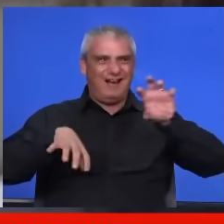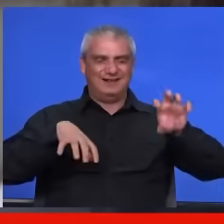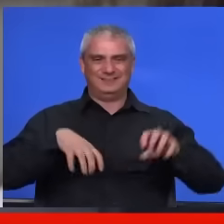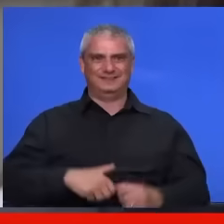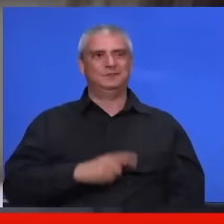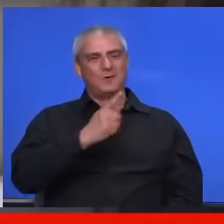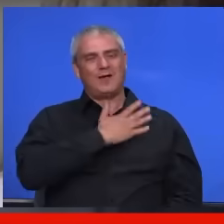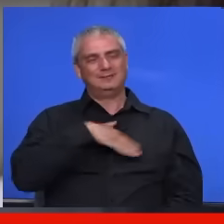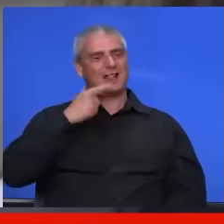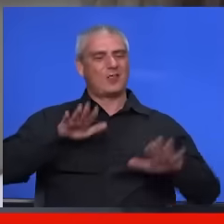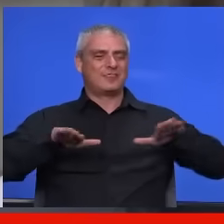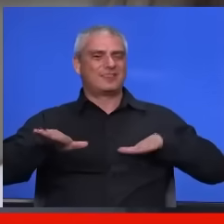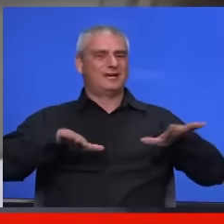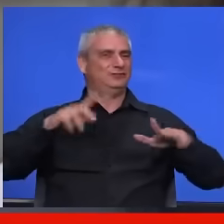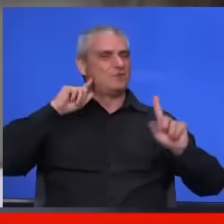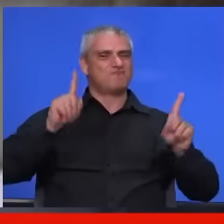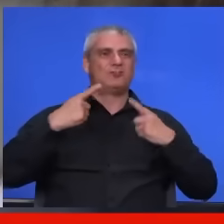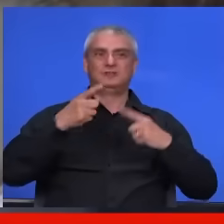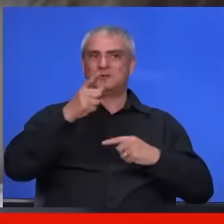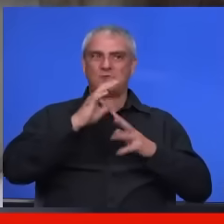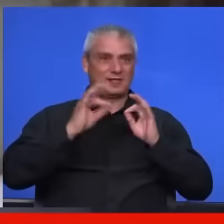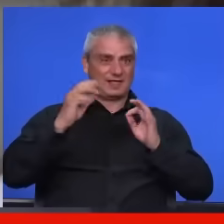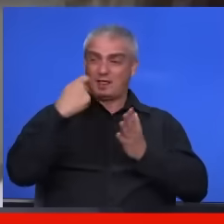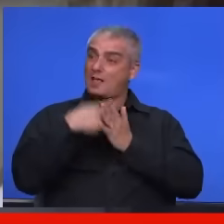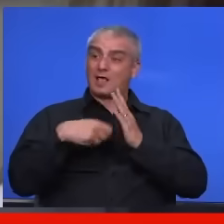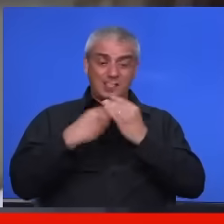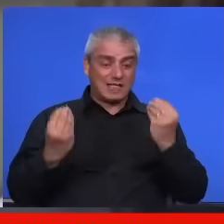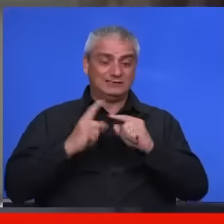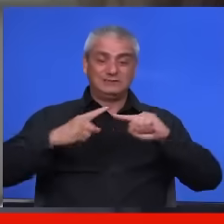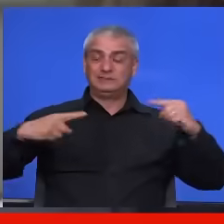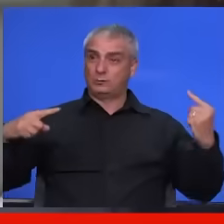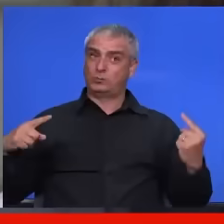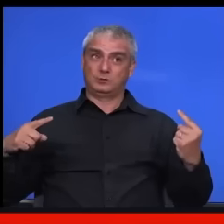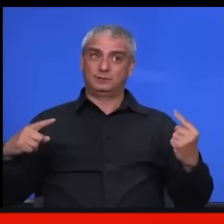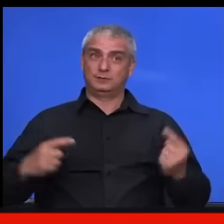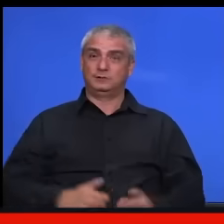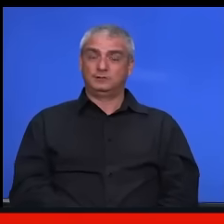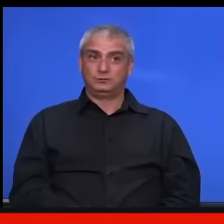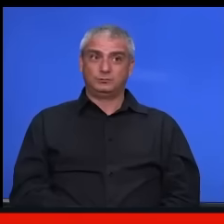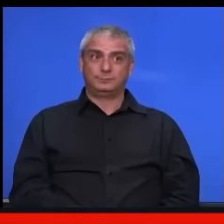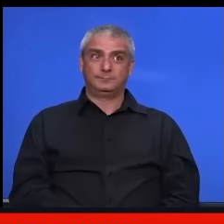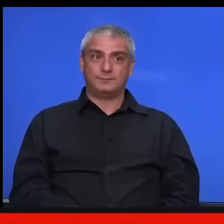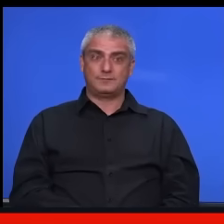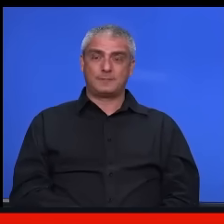הוא רצה להיות די-ג'יי. הוא התחיל גם כן לקנות ציוד.